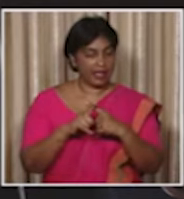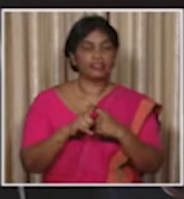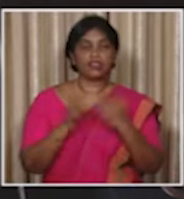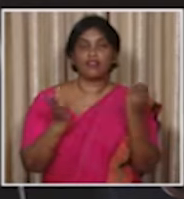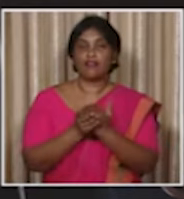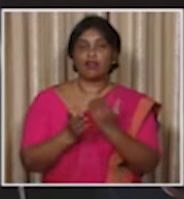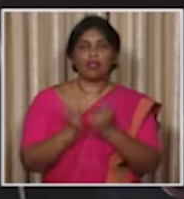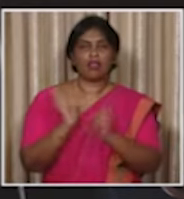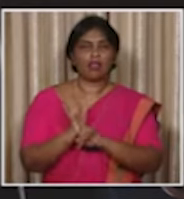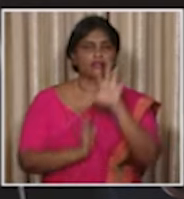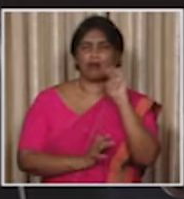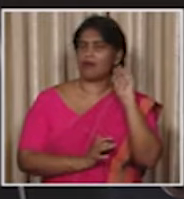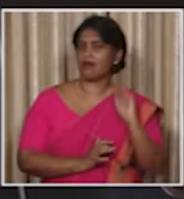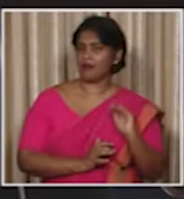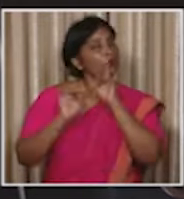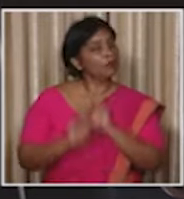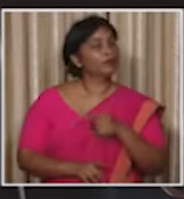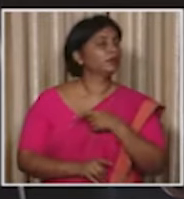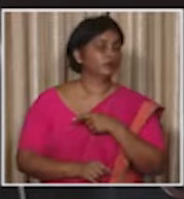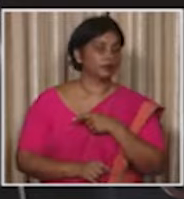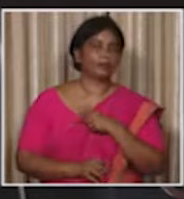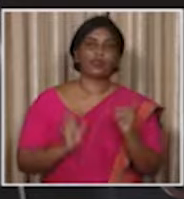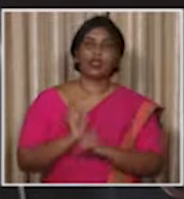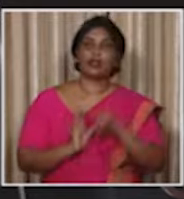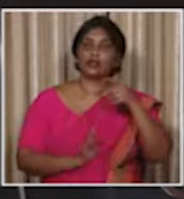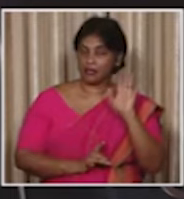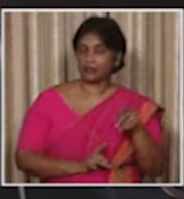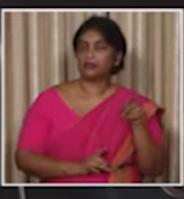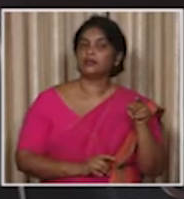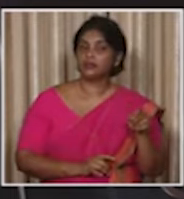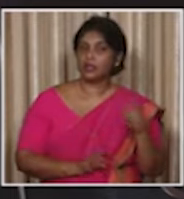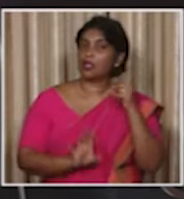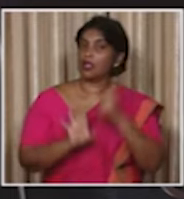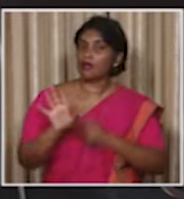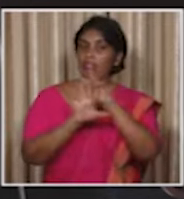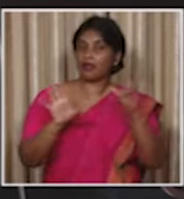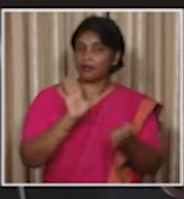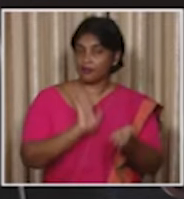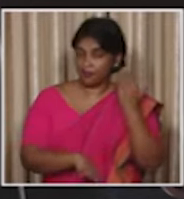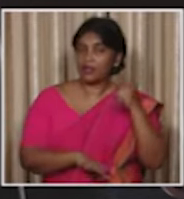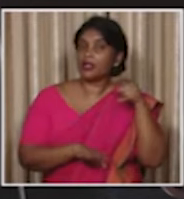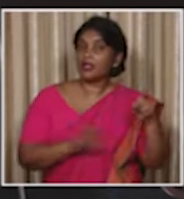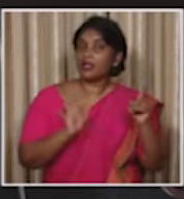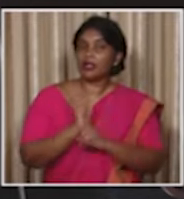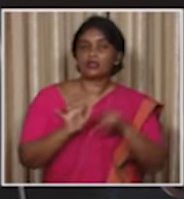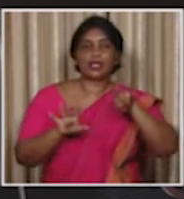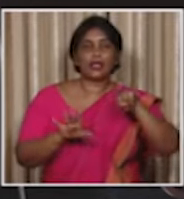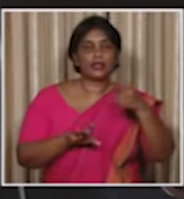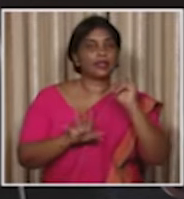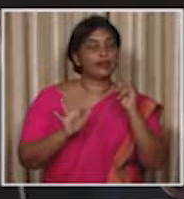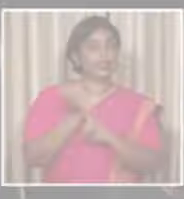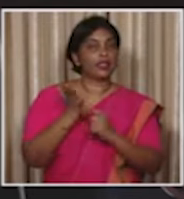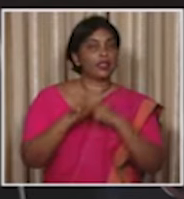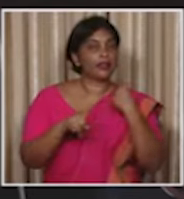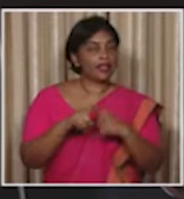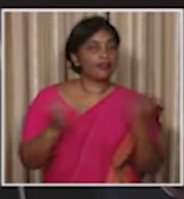500,000කට අඩු ප්‍රමාණයක් පමණයි විවෘත කරන්න. ලක්ෂ 160ක් ඉන්නවා අවුරුදු 18ට වැඩි. ඒ ලක්ෂ 160 බදු ලිපි ගොනු විවෘත